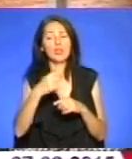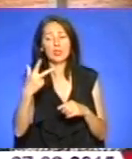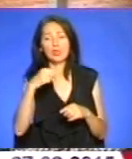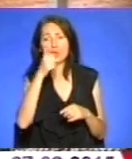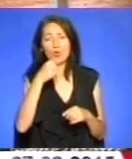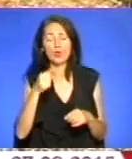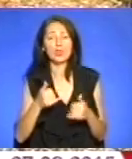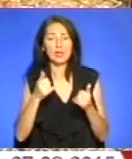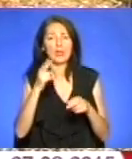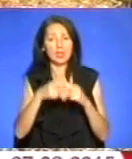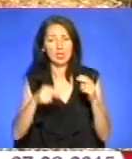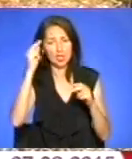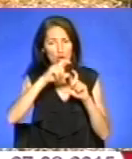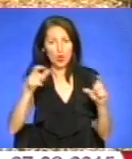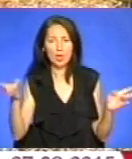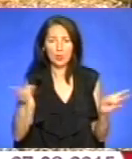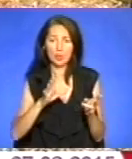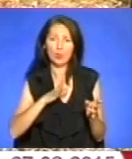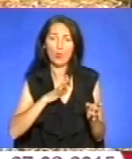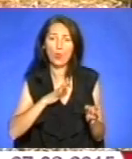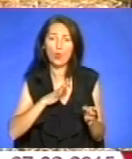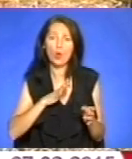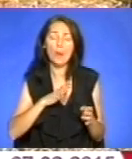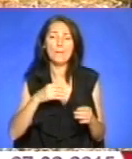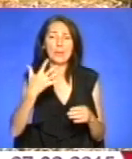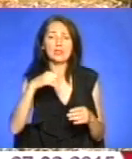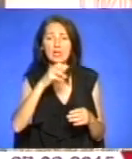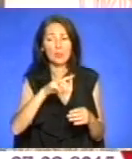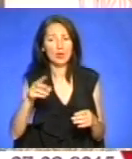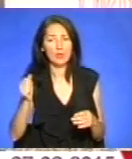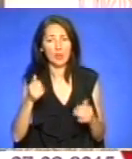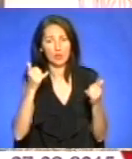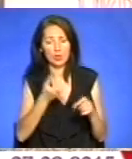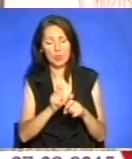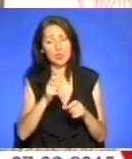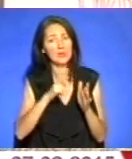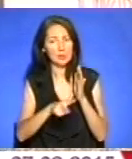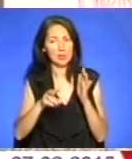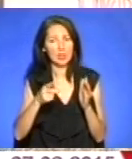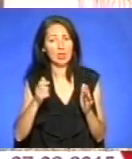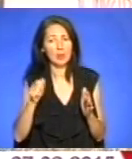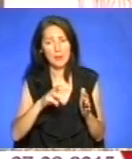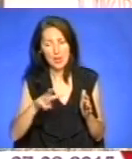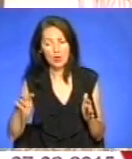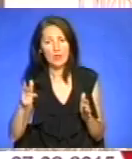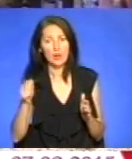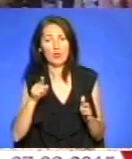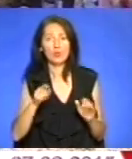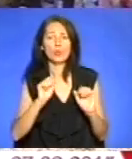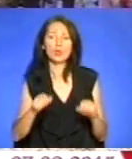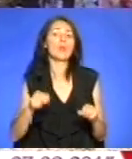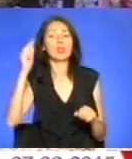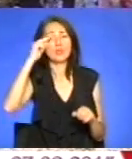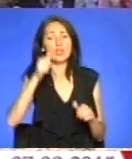будівництва потрібно було майже 50 мільйонів гривень, сьогодні ж більше 80. Тут могли б навчатись